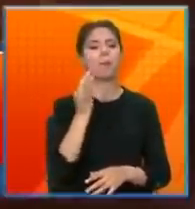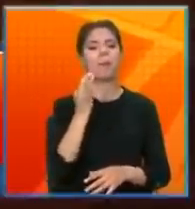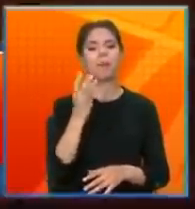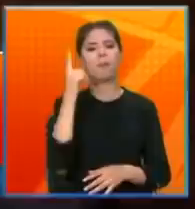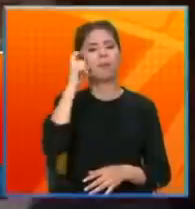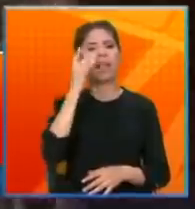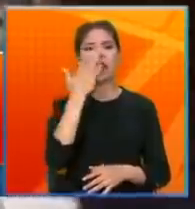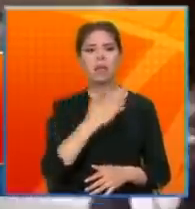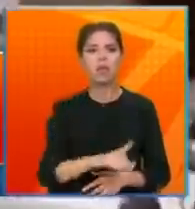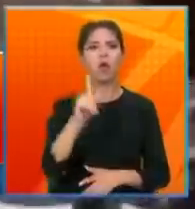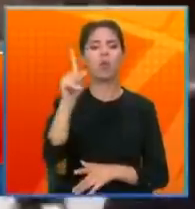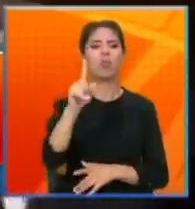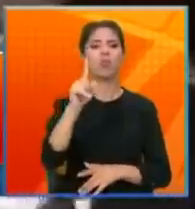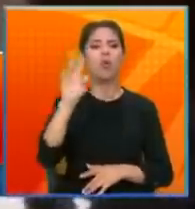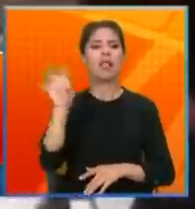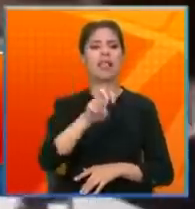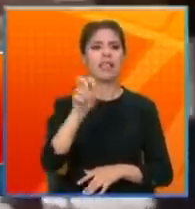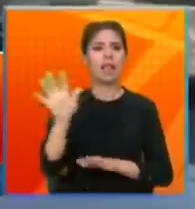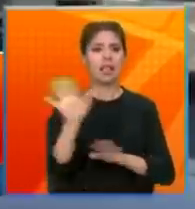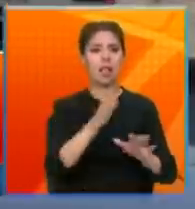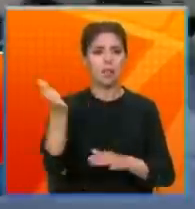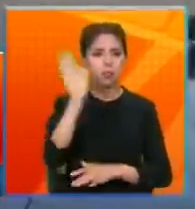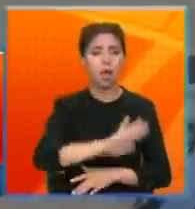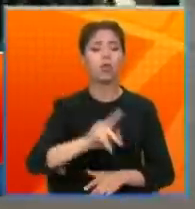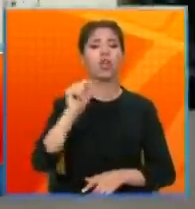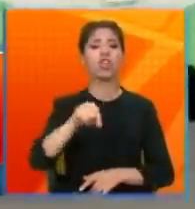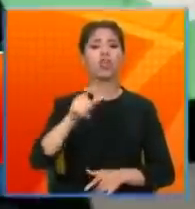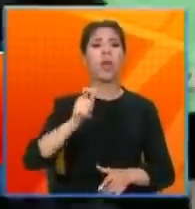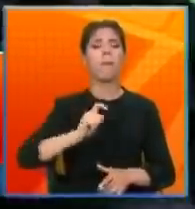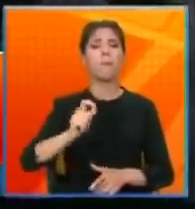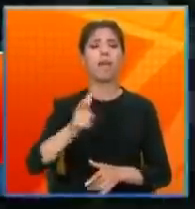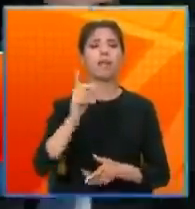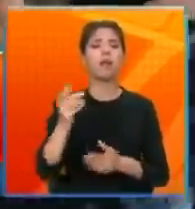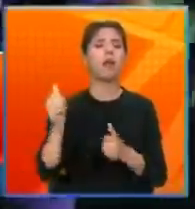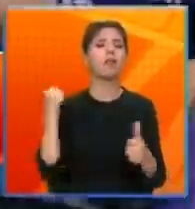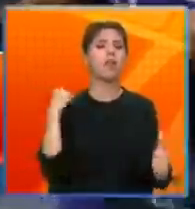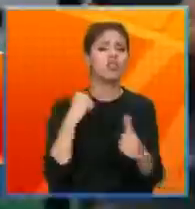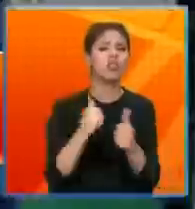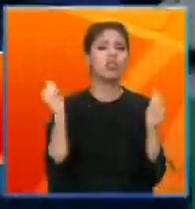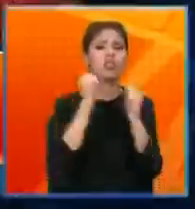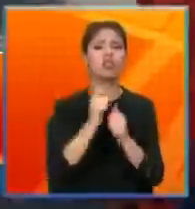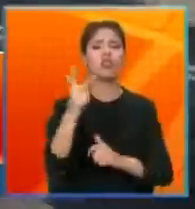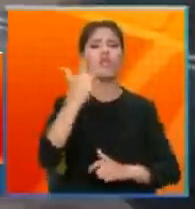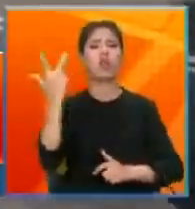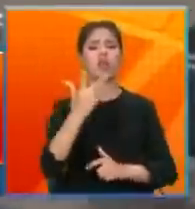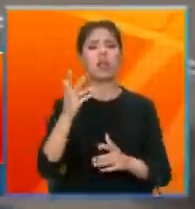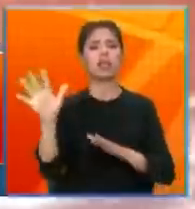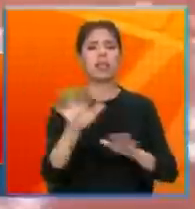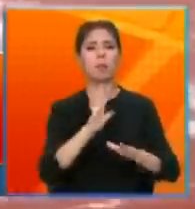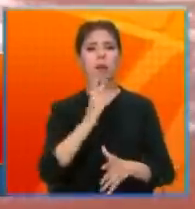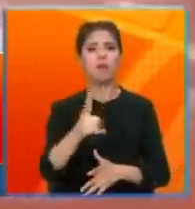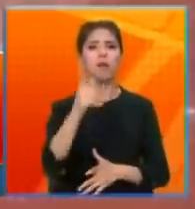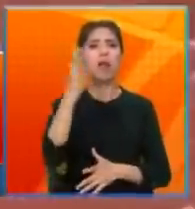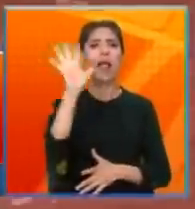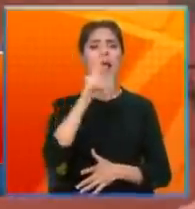1985'te meydana gelen 8 büyüklüğündeki depremin ardından Meksika'nın gördüğü en büyük sarsıntı bu. Başkent Mexico City'nin adeta yerle bir olduğu o